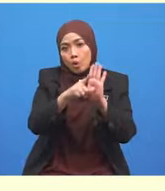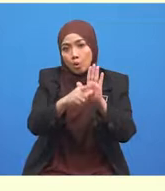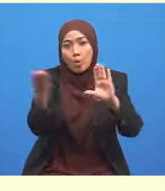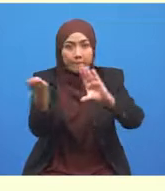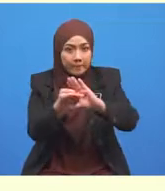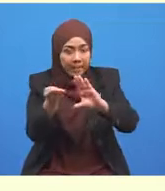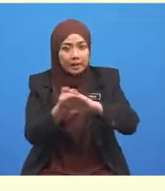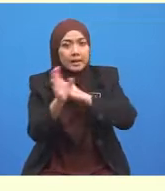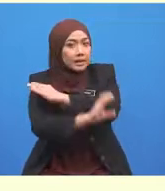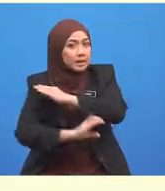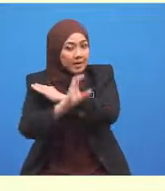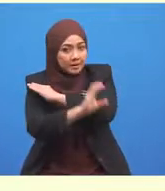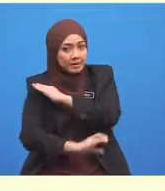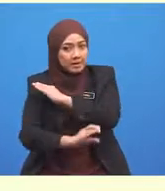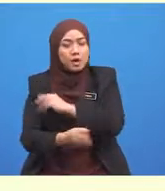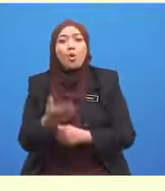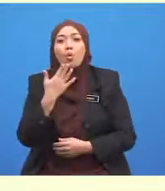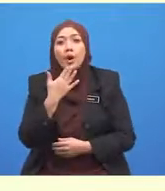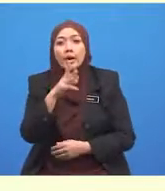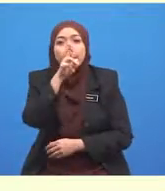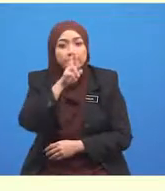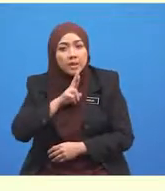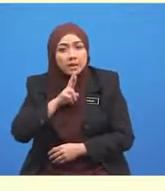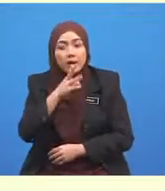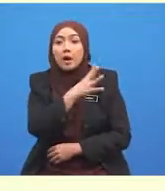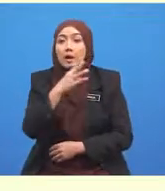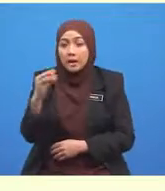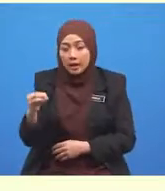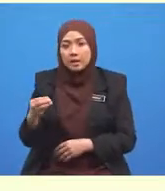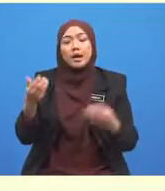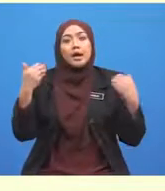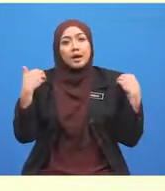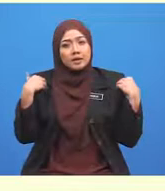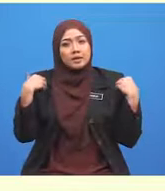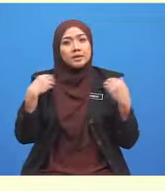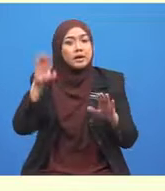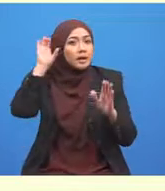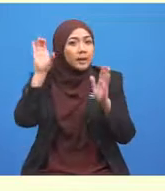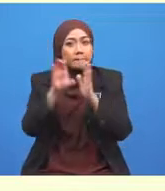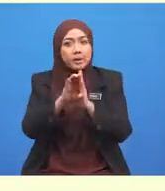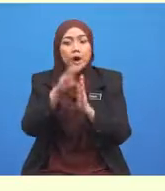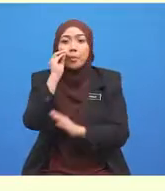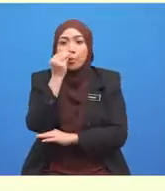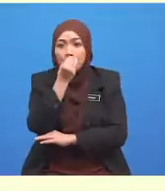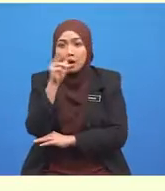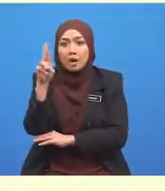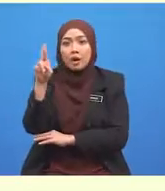Negara, berwarna merah dan mempunyai gambar bunga